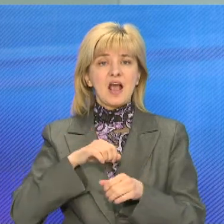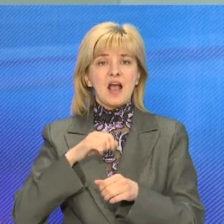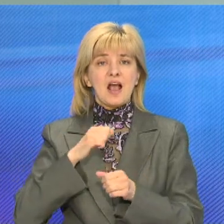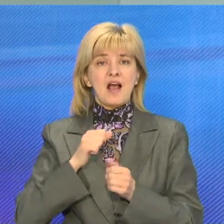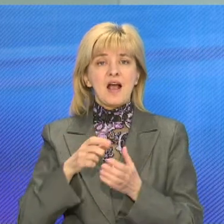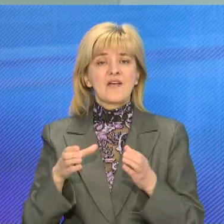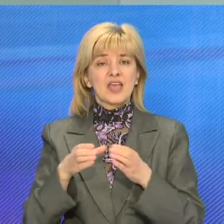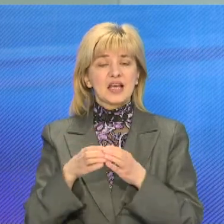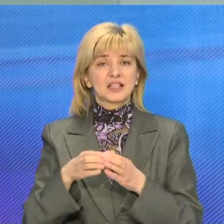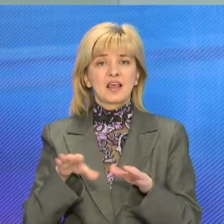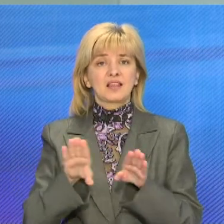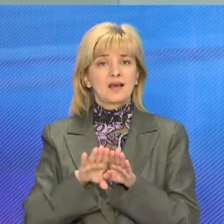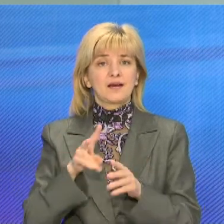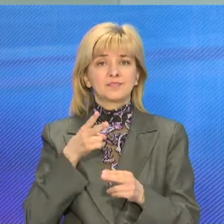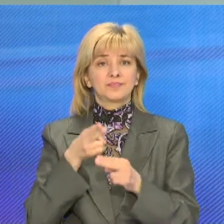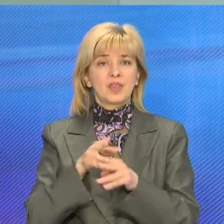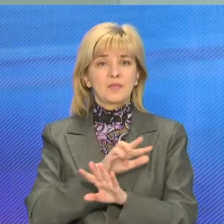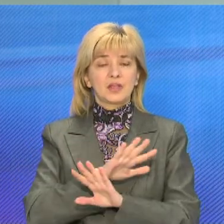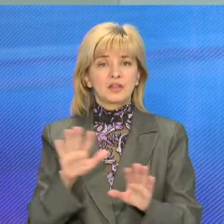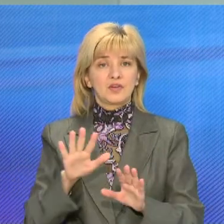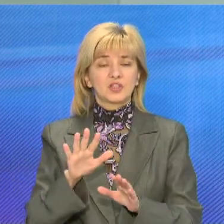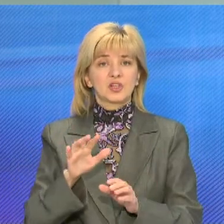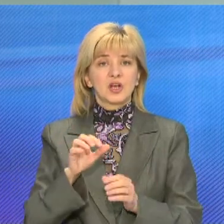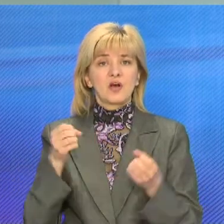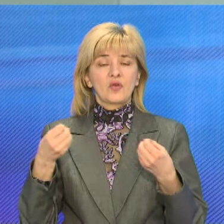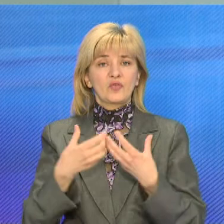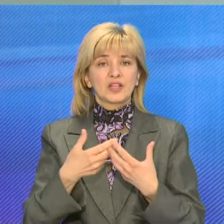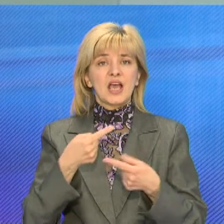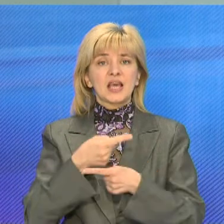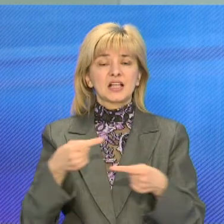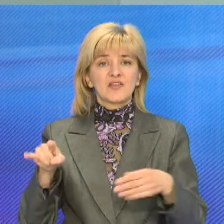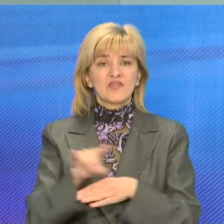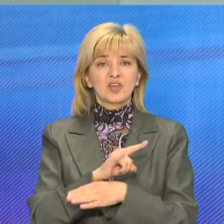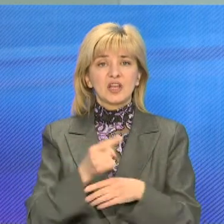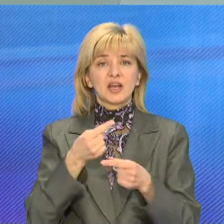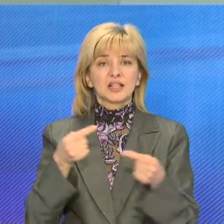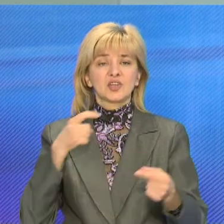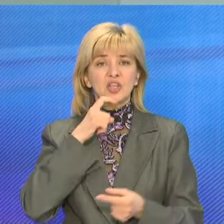не предотвратишь конфликт. Различные фейки, различные непонятные